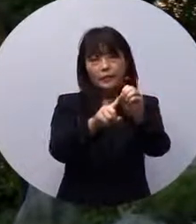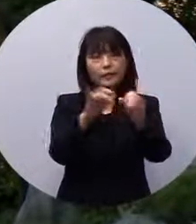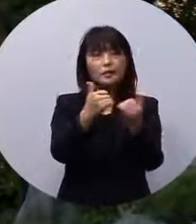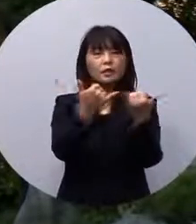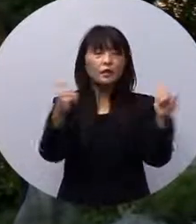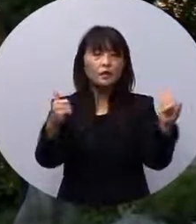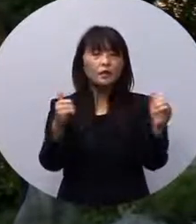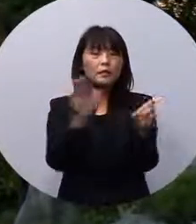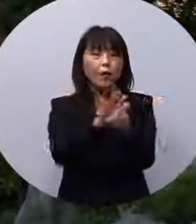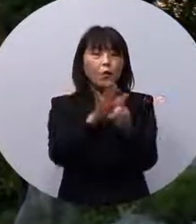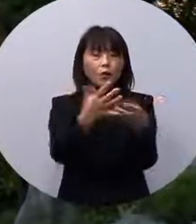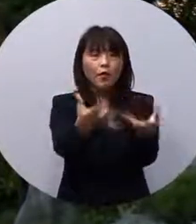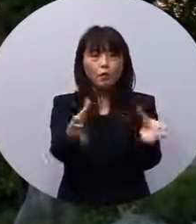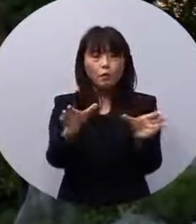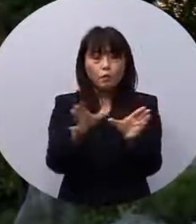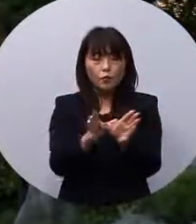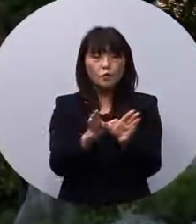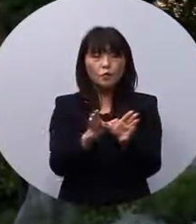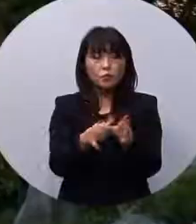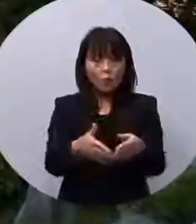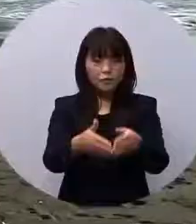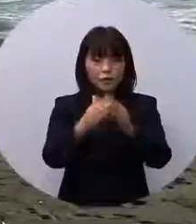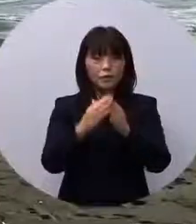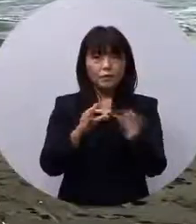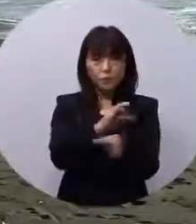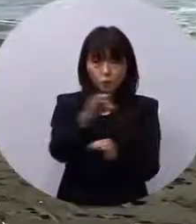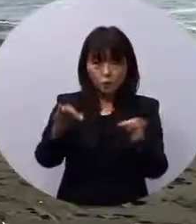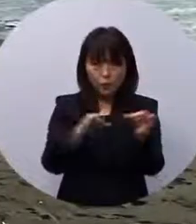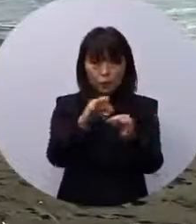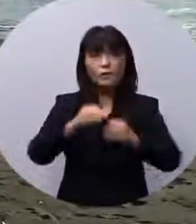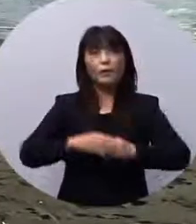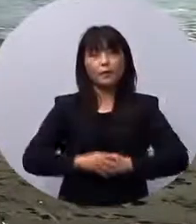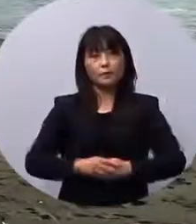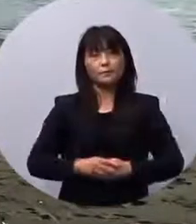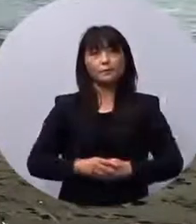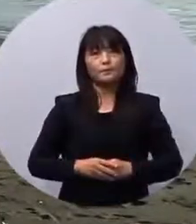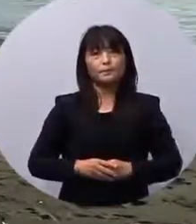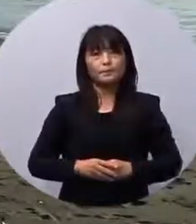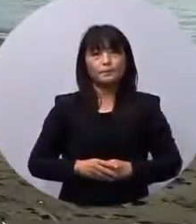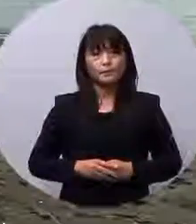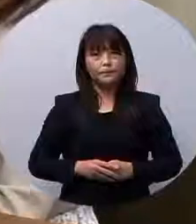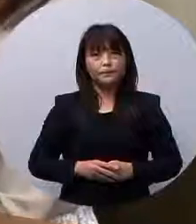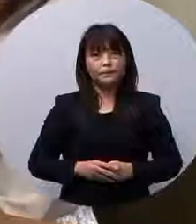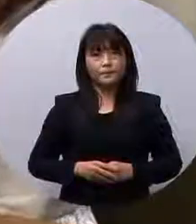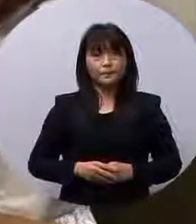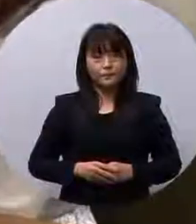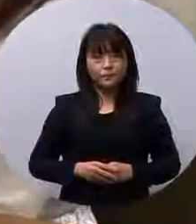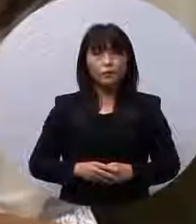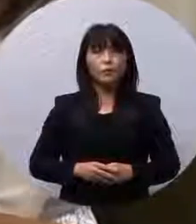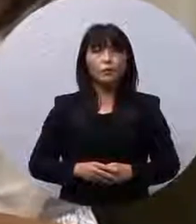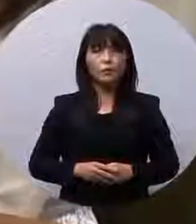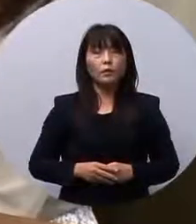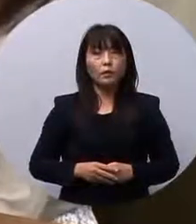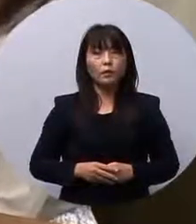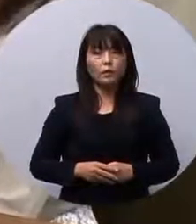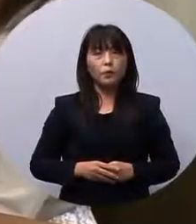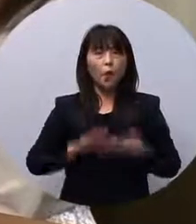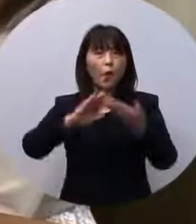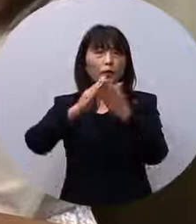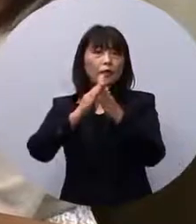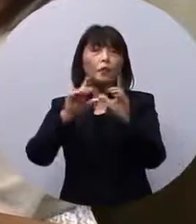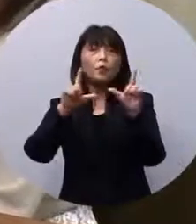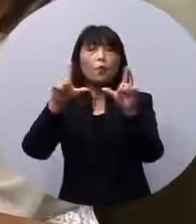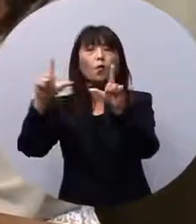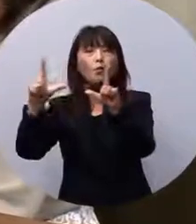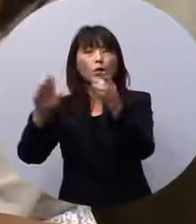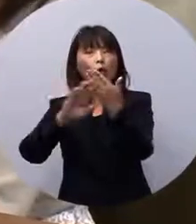ラブ括弧仮称を設立運営します。 いいね。ではこのシティプロモーションでこれから藤